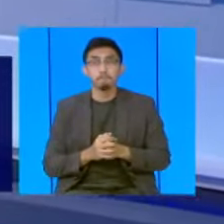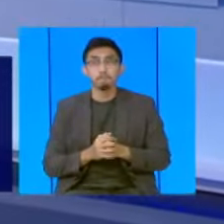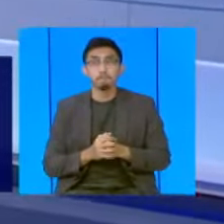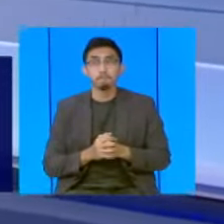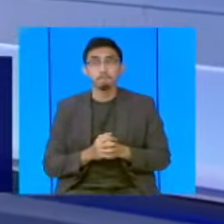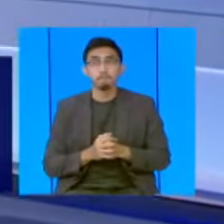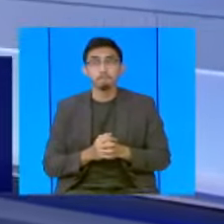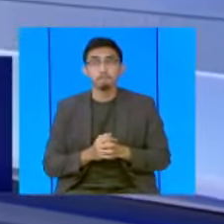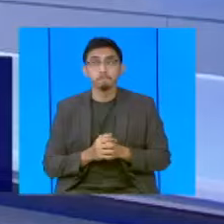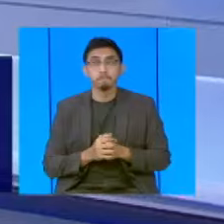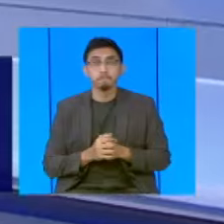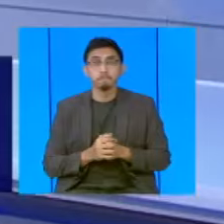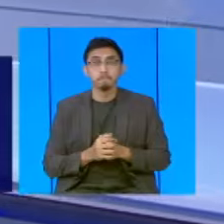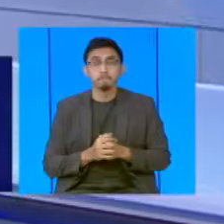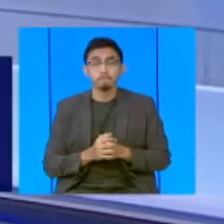mengungsi?